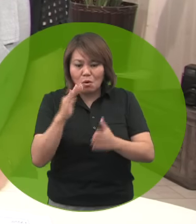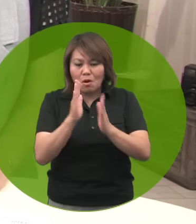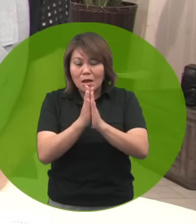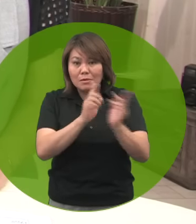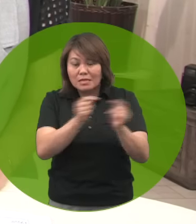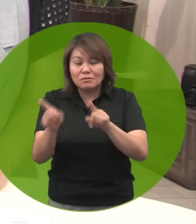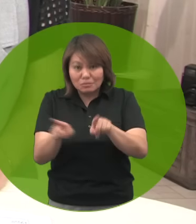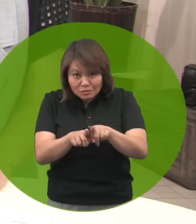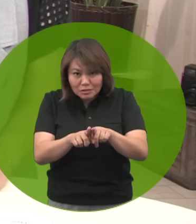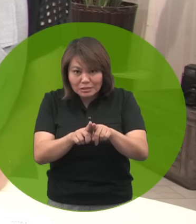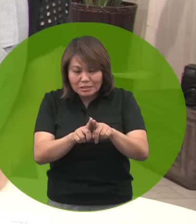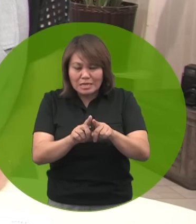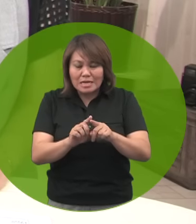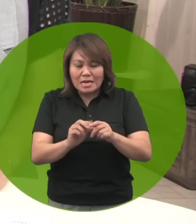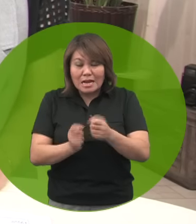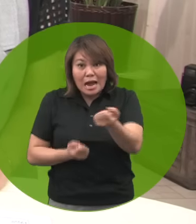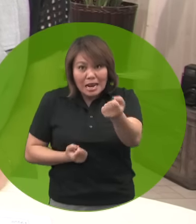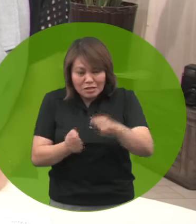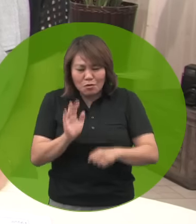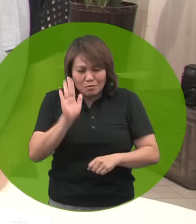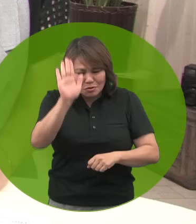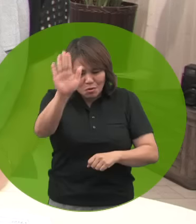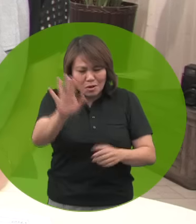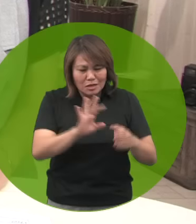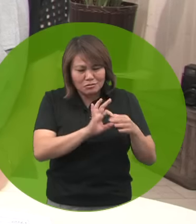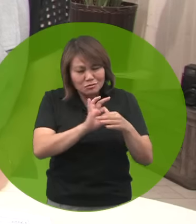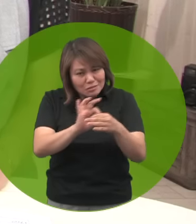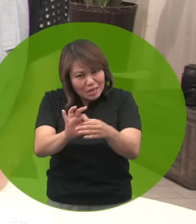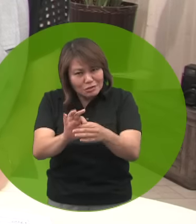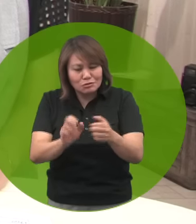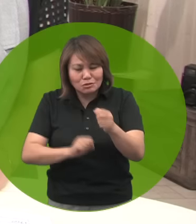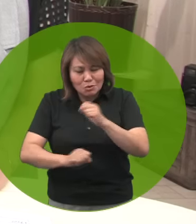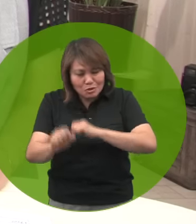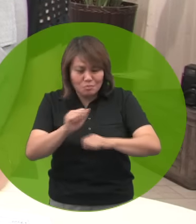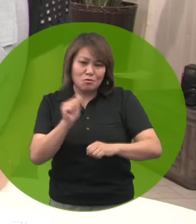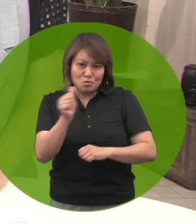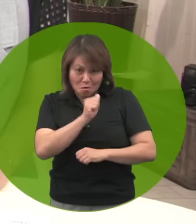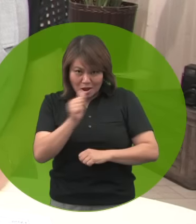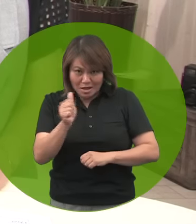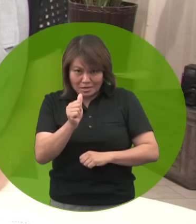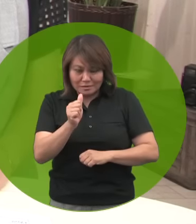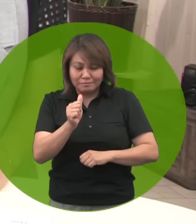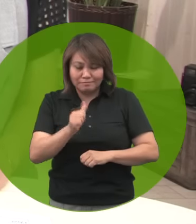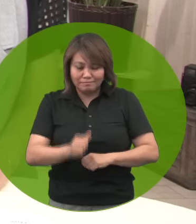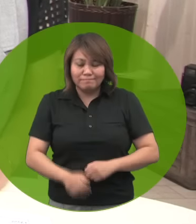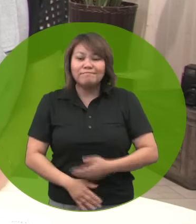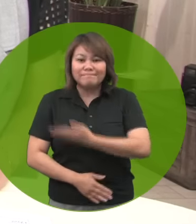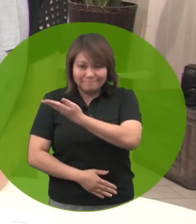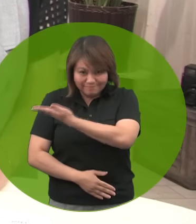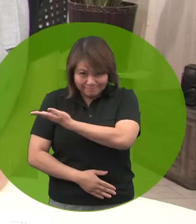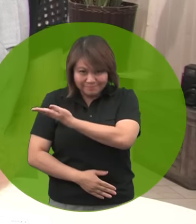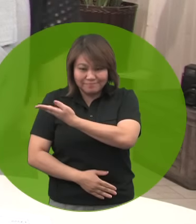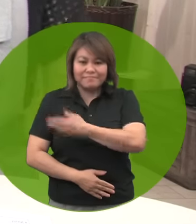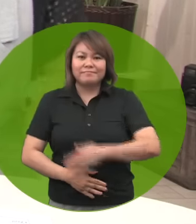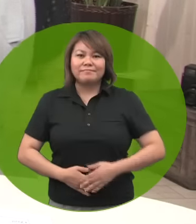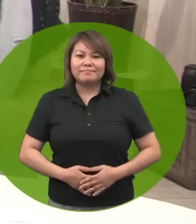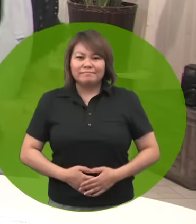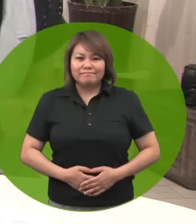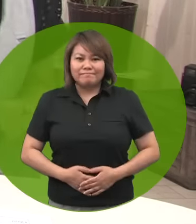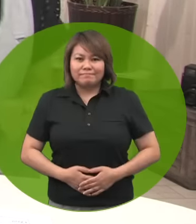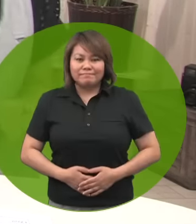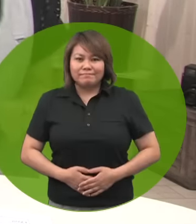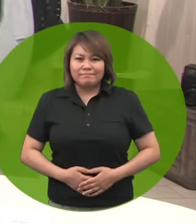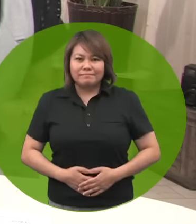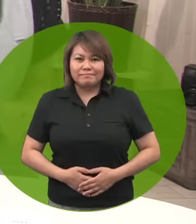縄発祥の伝統空手を未来へ守り伝える取り組みをご紹介します。まずはこちらをご覧ください。え